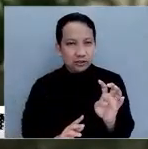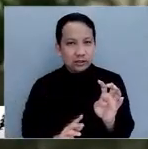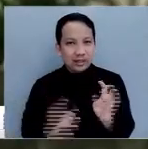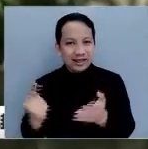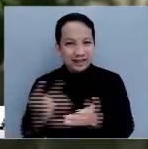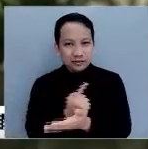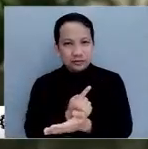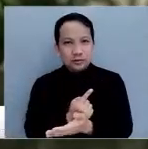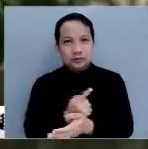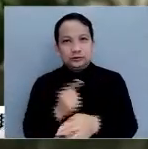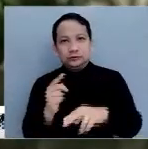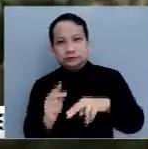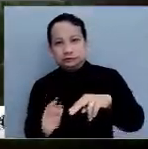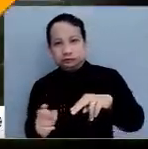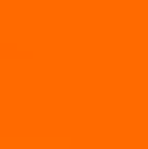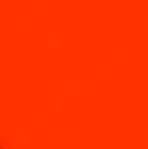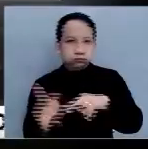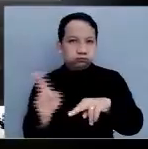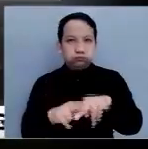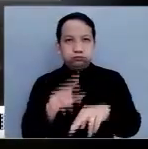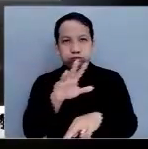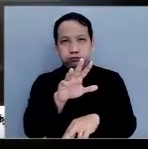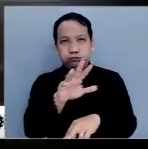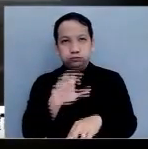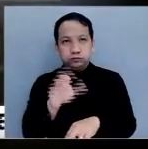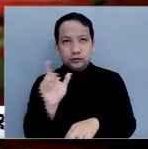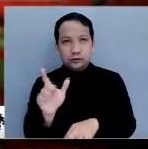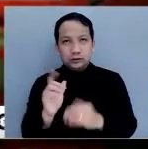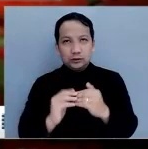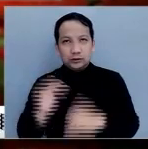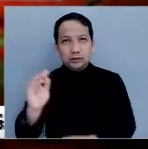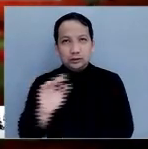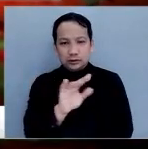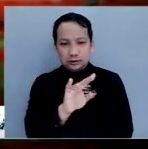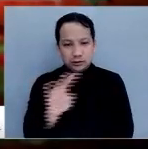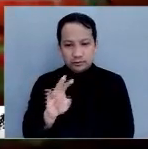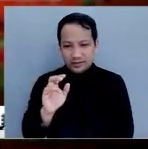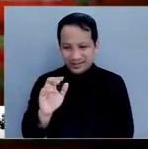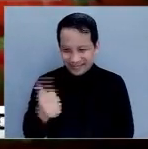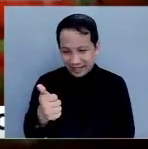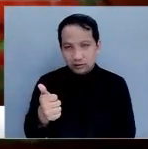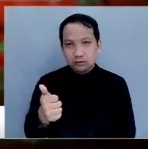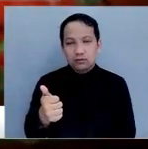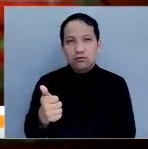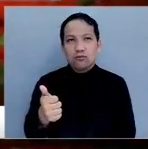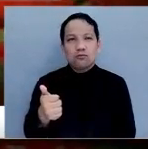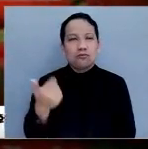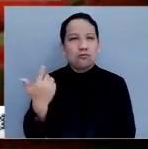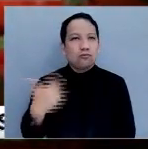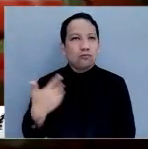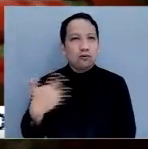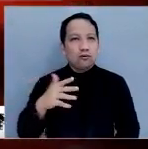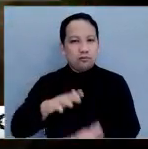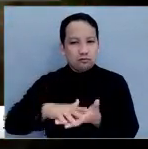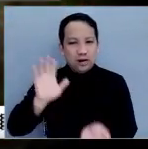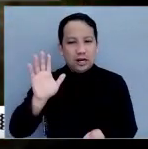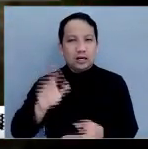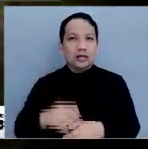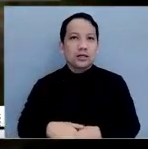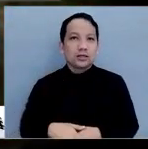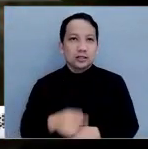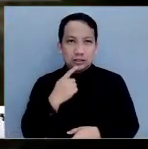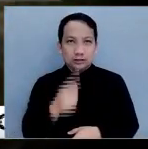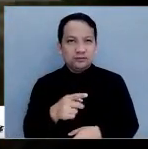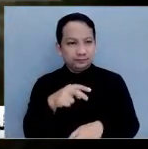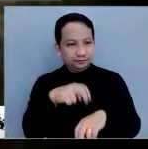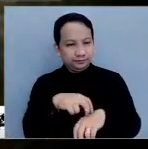linggo, pumalo na yan sa 520 hanggang 710 pesos. Ayon sa price monitoring ng Department